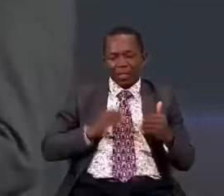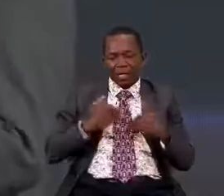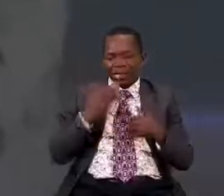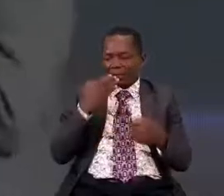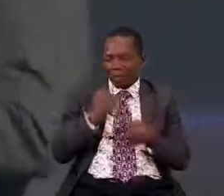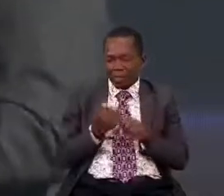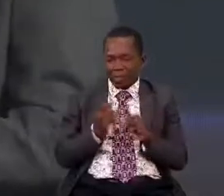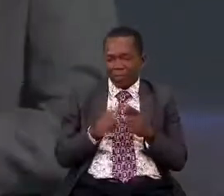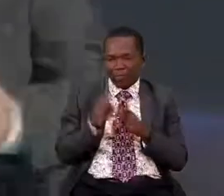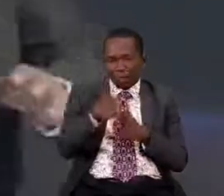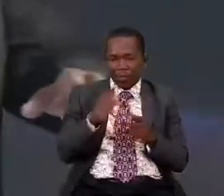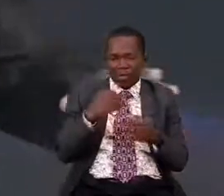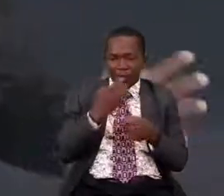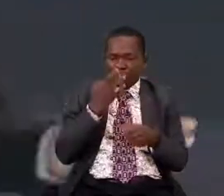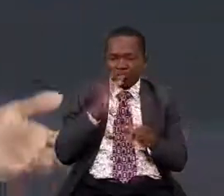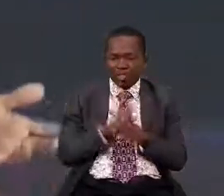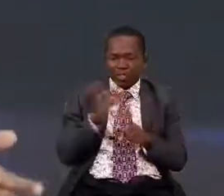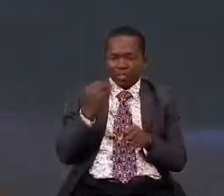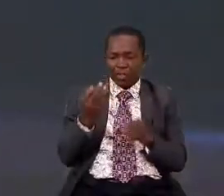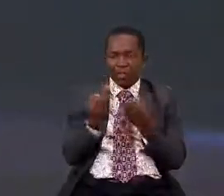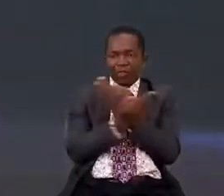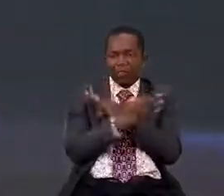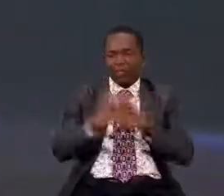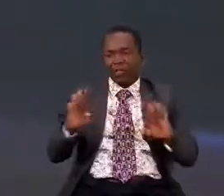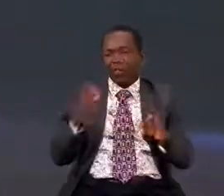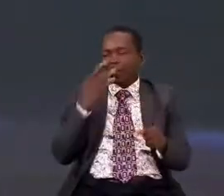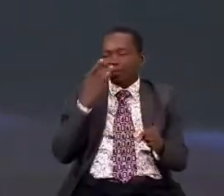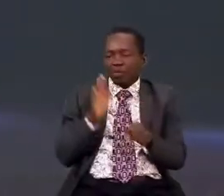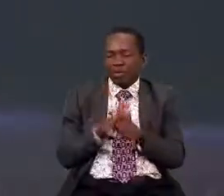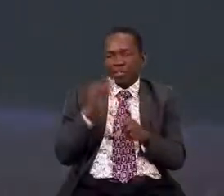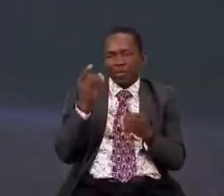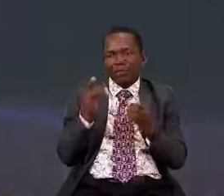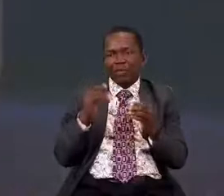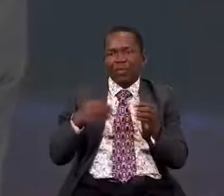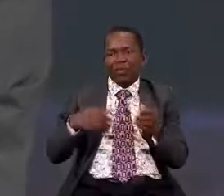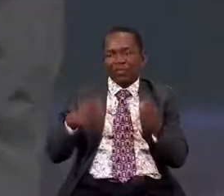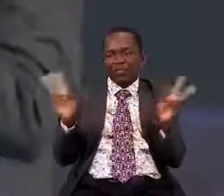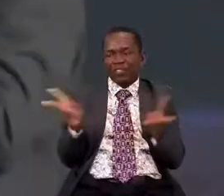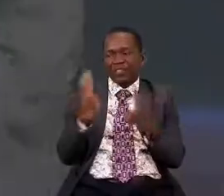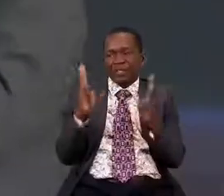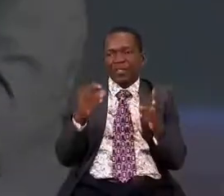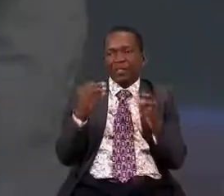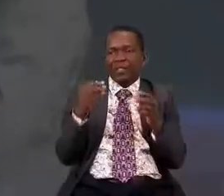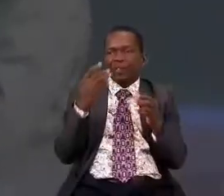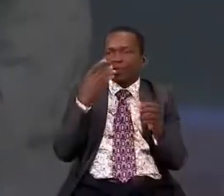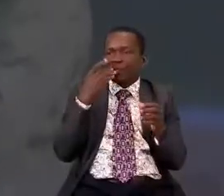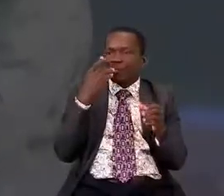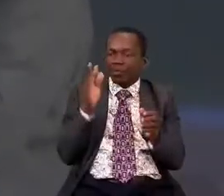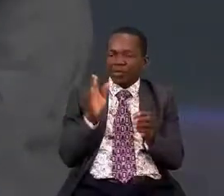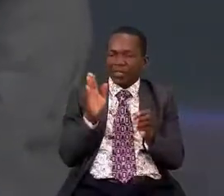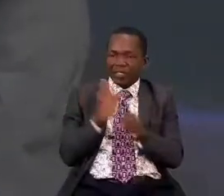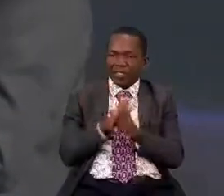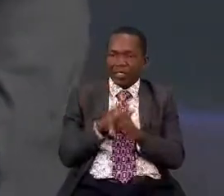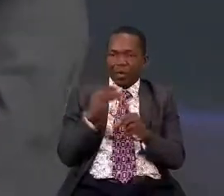victoire, les promesses de triomphe. Et tu dois t'approprier ces promesses. Tu dis, oui, c'est pour moi.